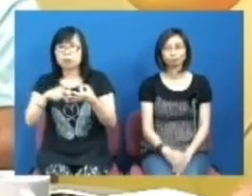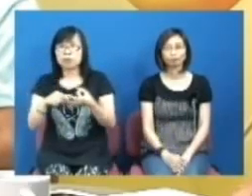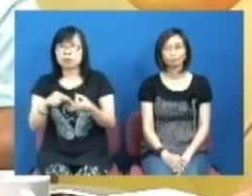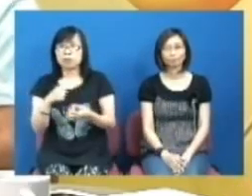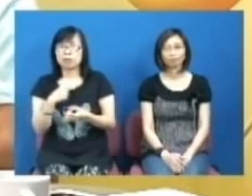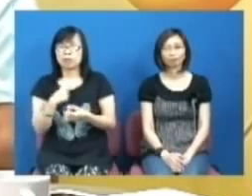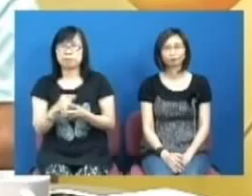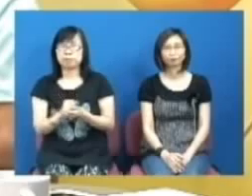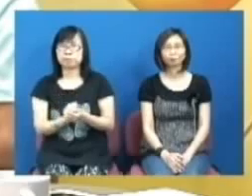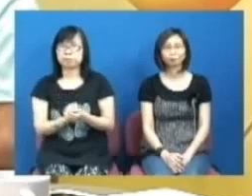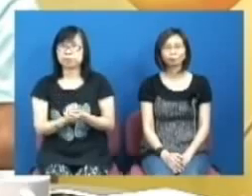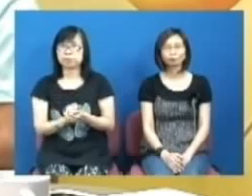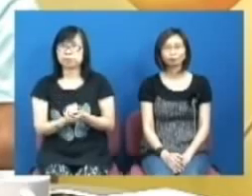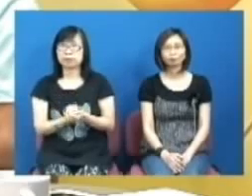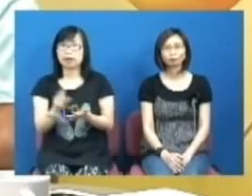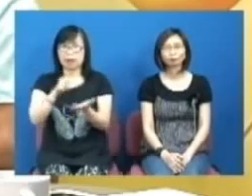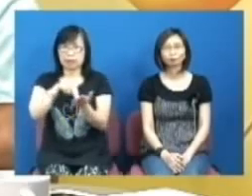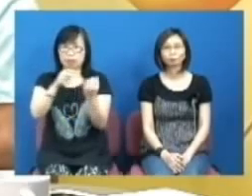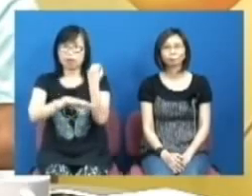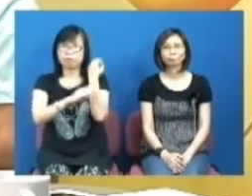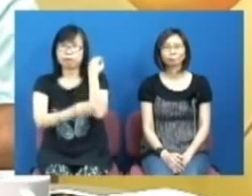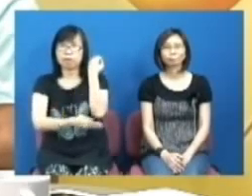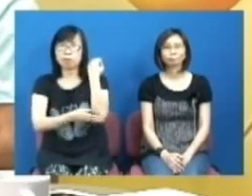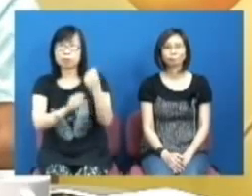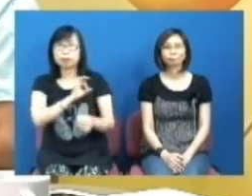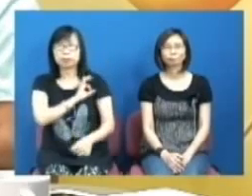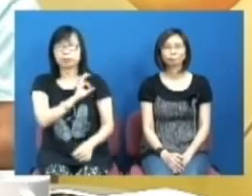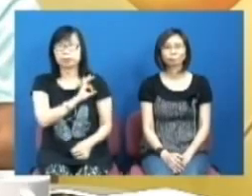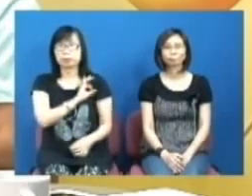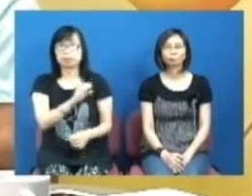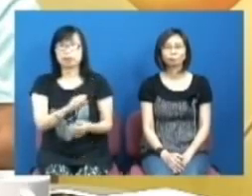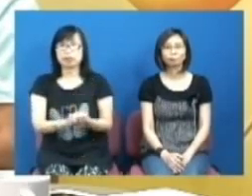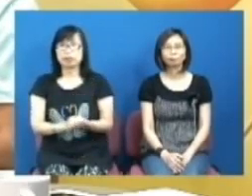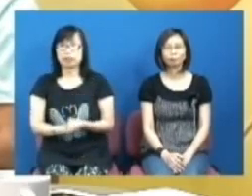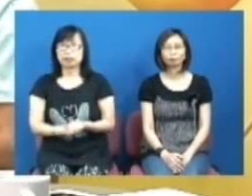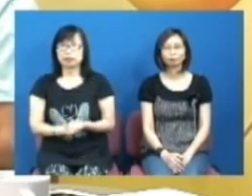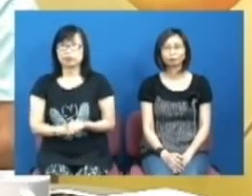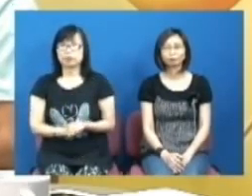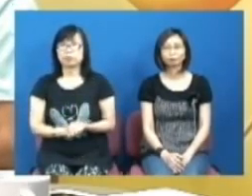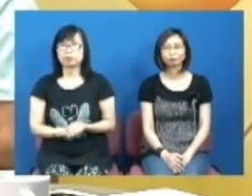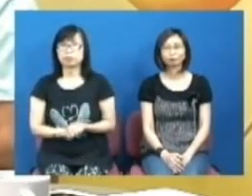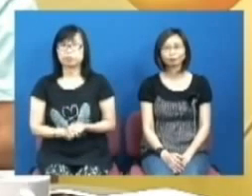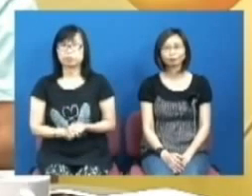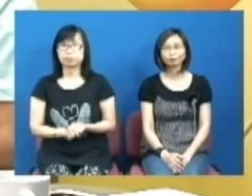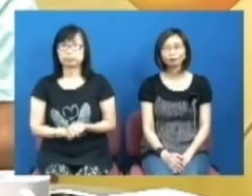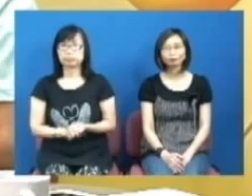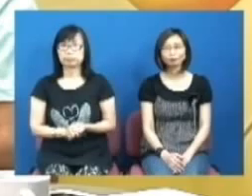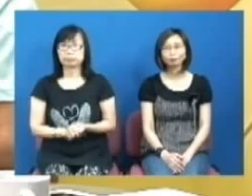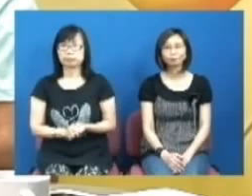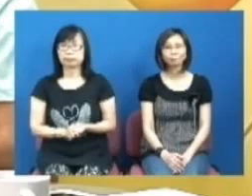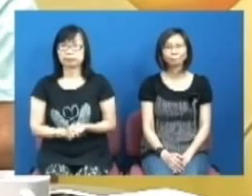呢個立法會啊，咁樣咁啊，即自然係